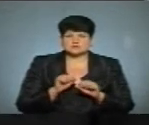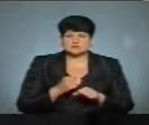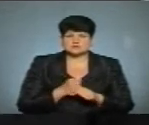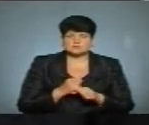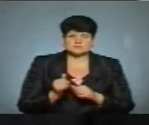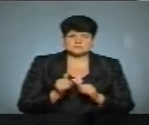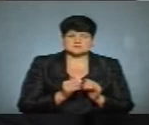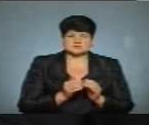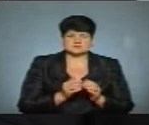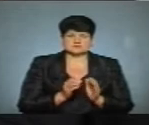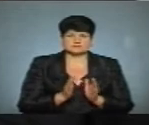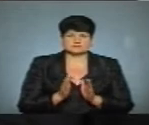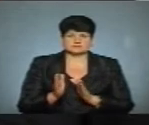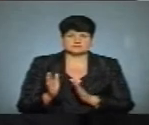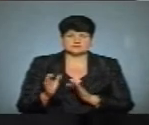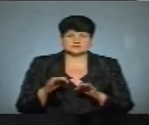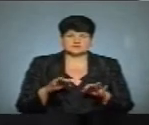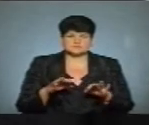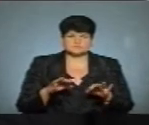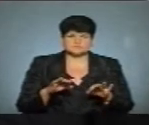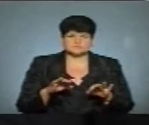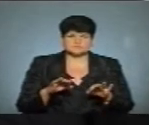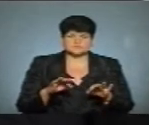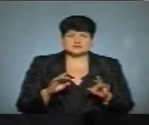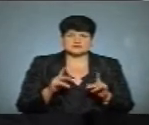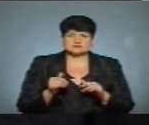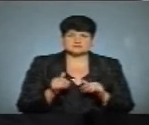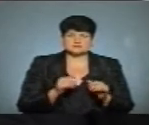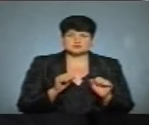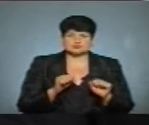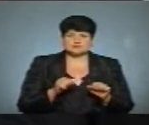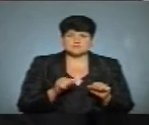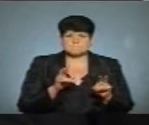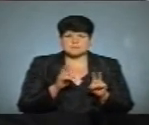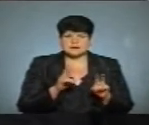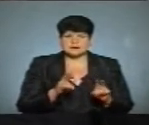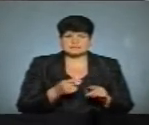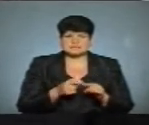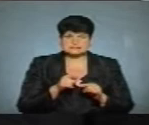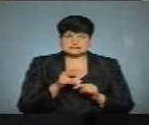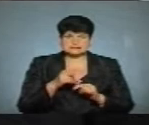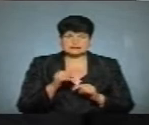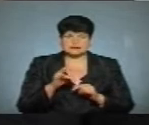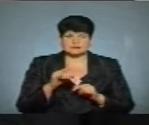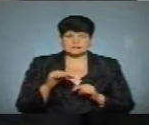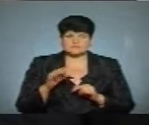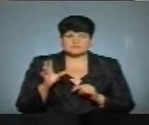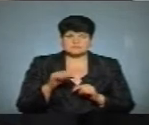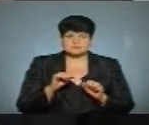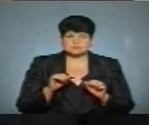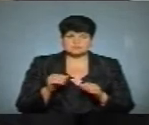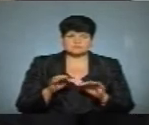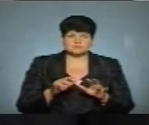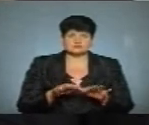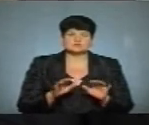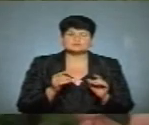безпеку перше в транспортних засобах, як забезпечити можливість перегляду цих даних усіма можливими способами, щоб це